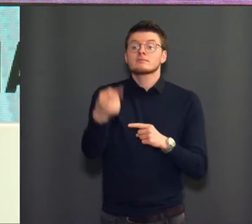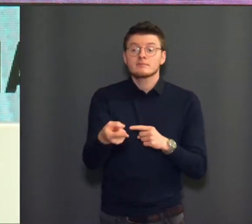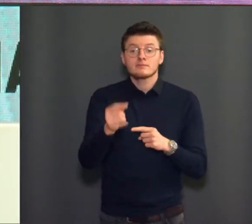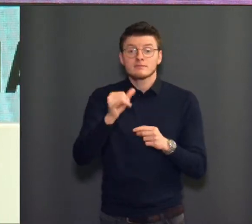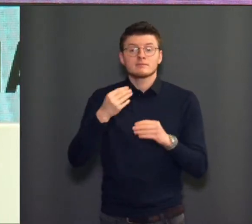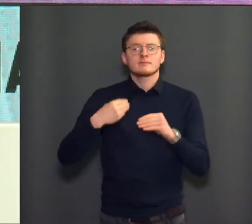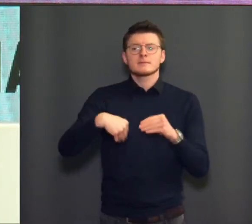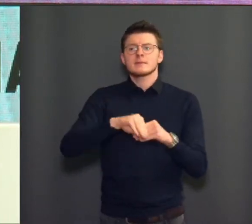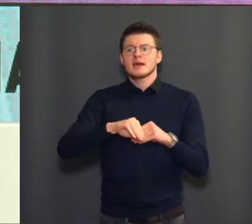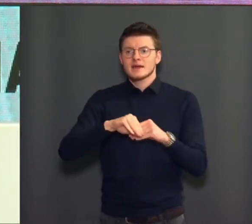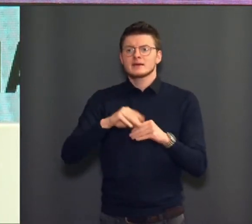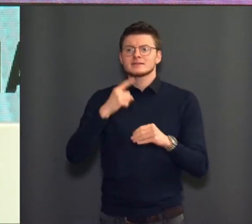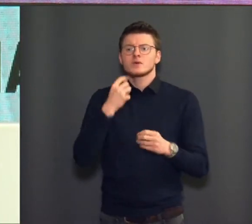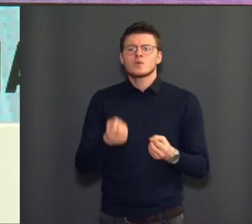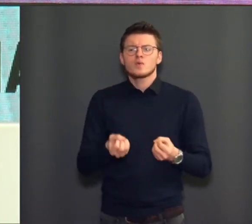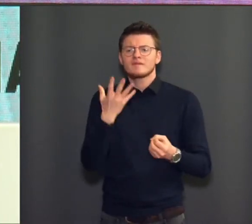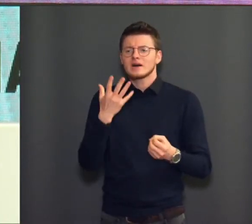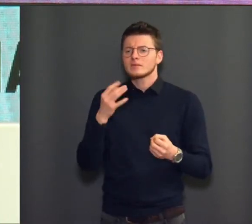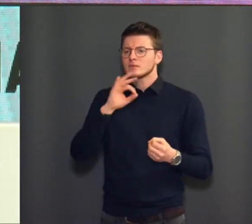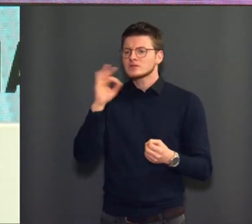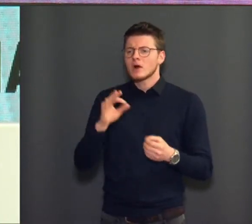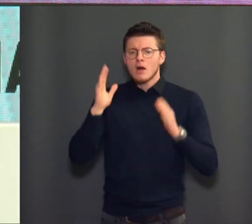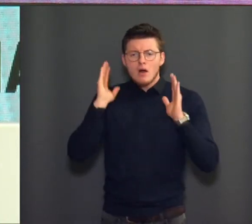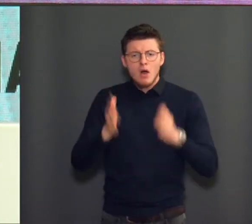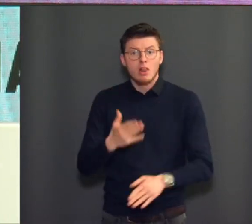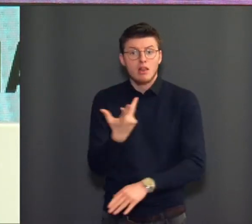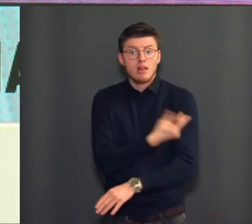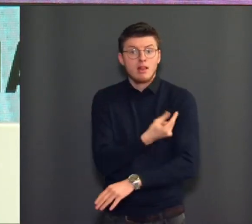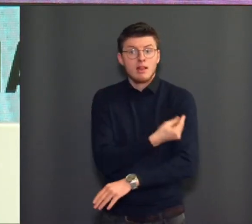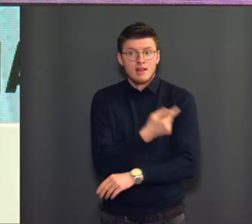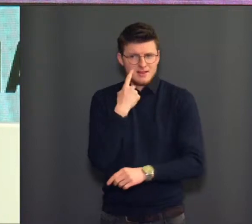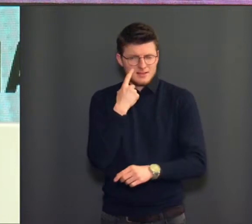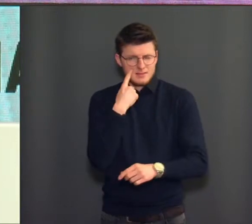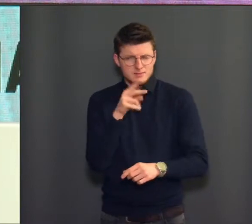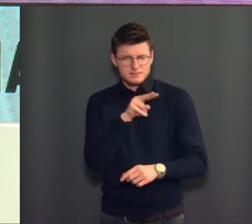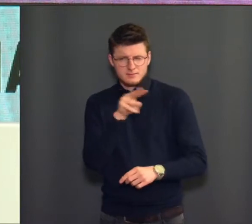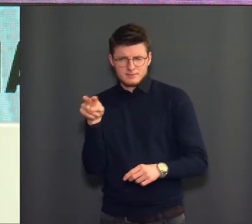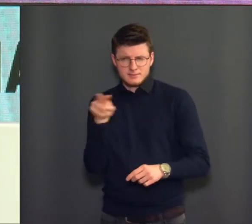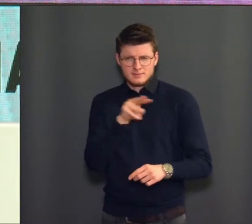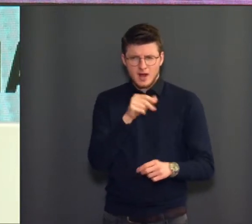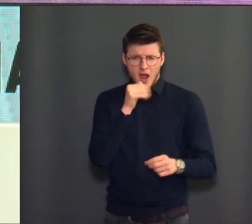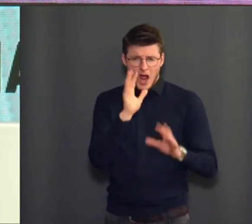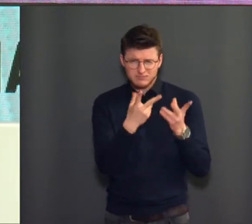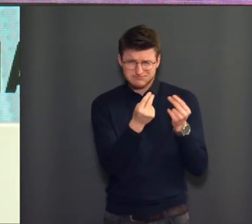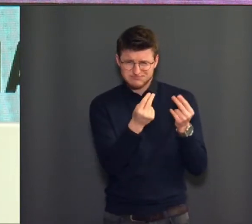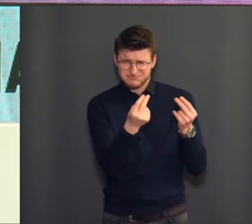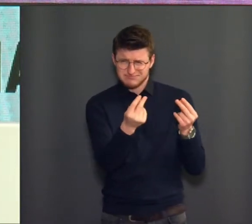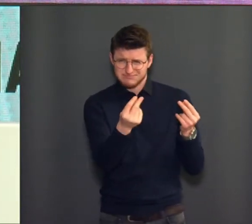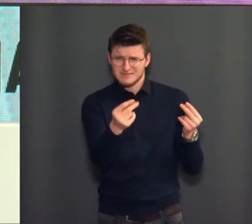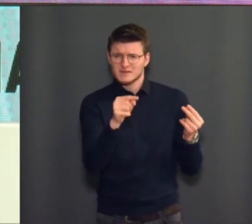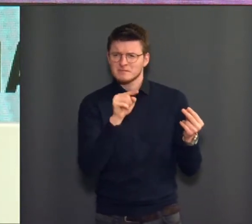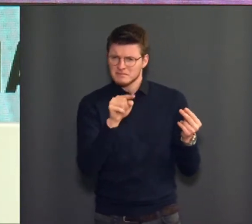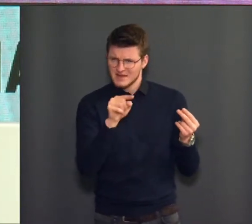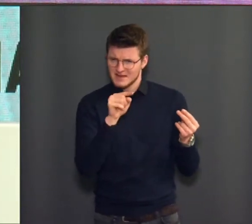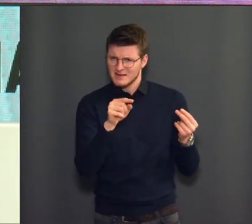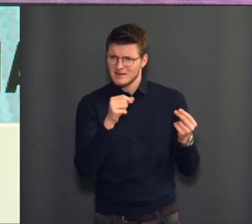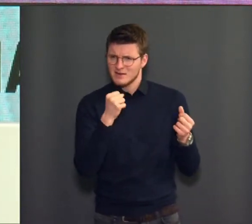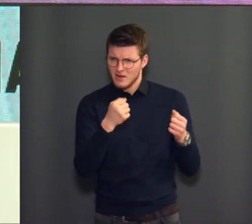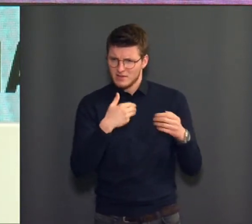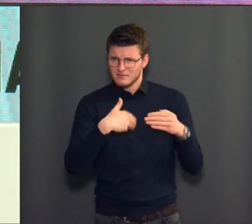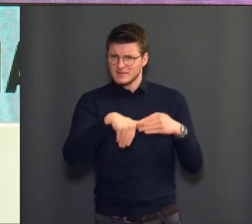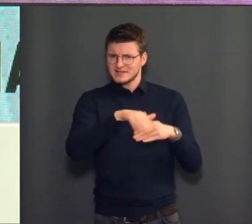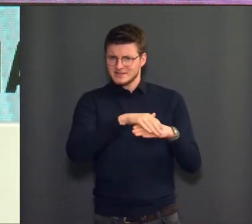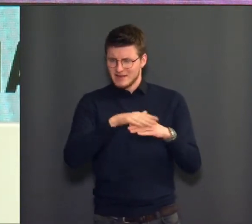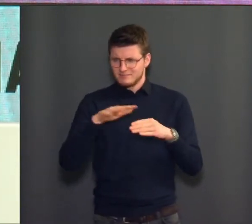Hoe groter de vaccinatiegraad, hoe beter we de ziekenhuizen zullen kunnen beschermen en hoe beter we ook mensen kunnen beschermen